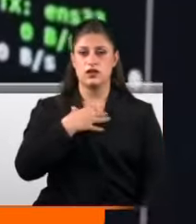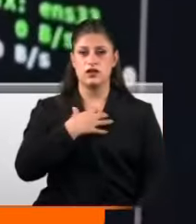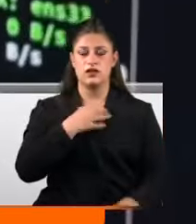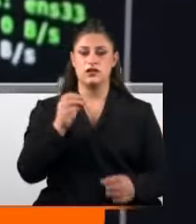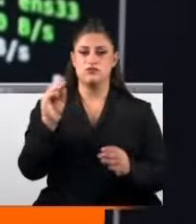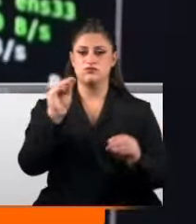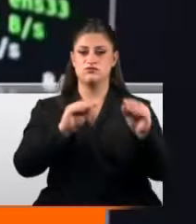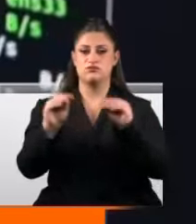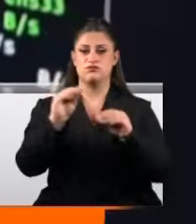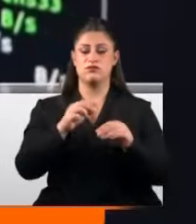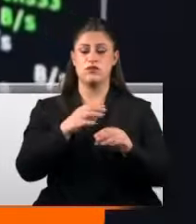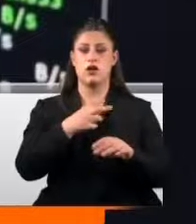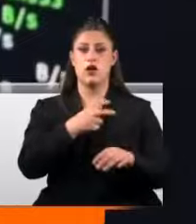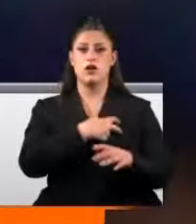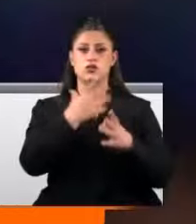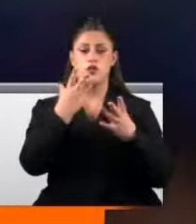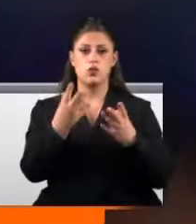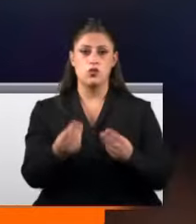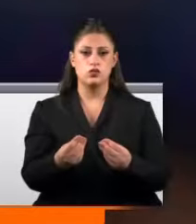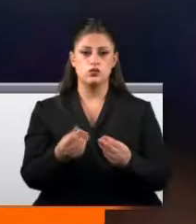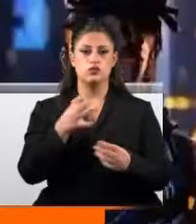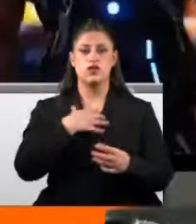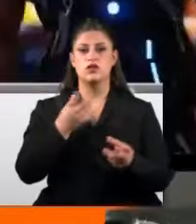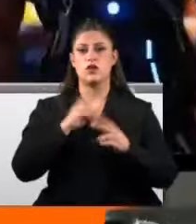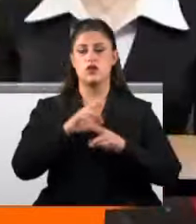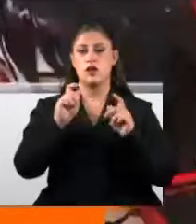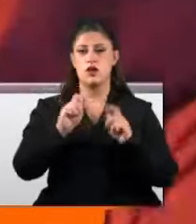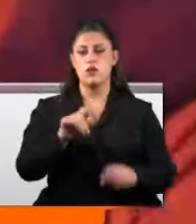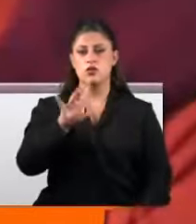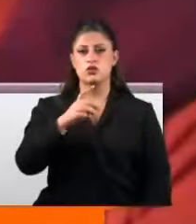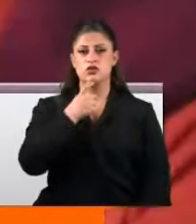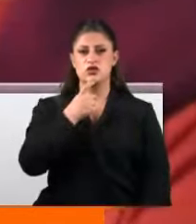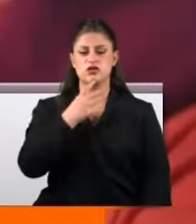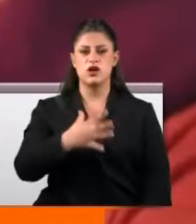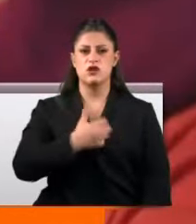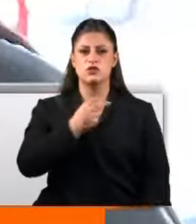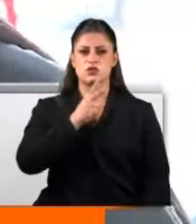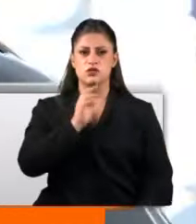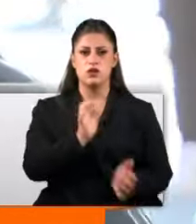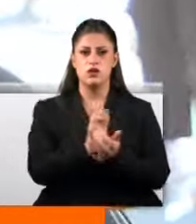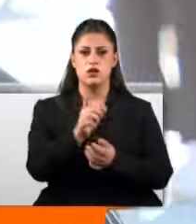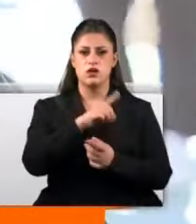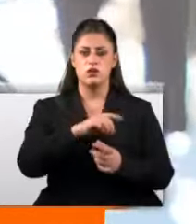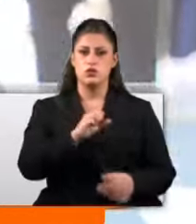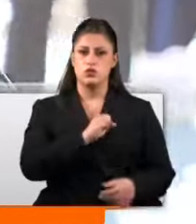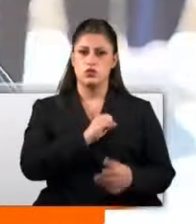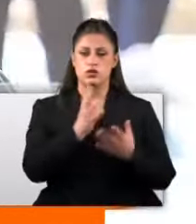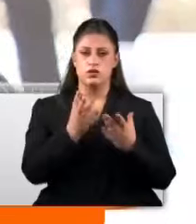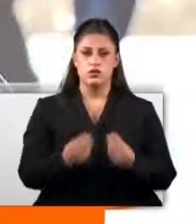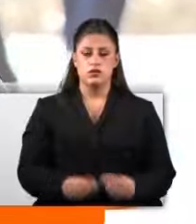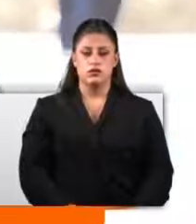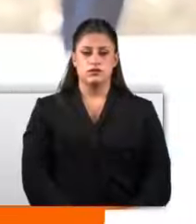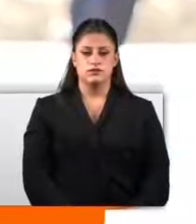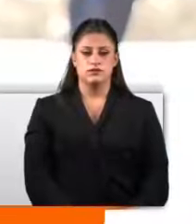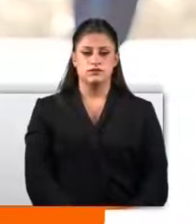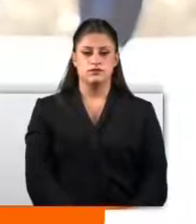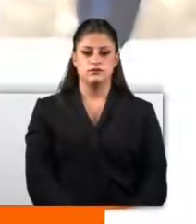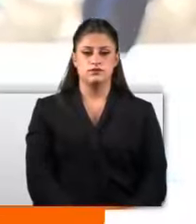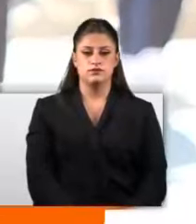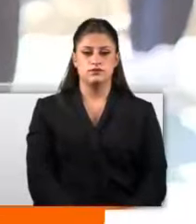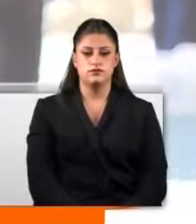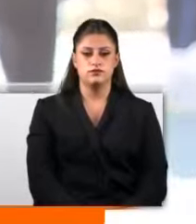da canına kıydı. 14 yaşındaki çocuğun acı sonu aileleri tedirgin etti. Kendini soyutlamış, evine kapanmış